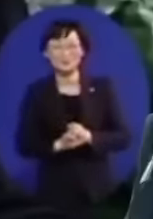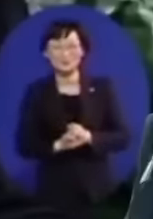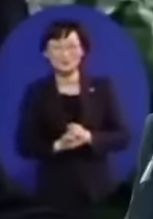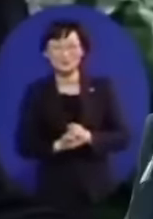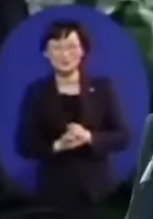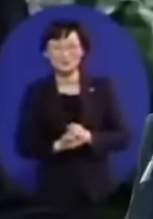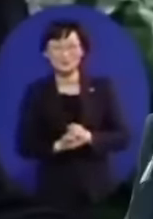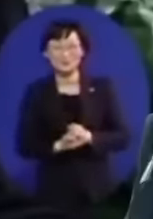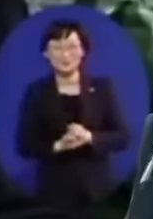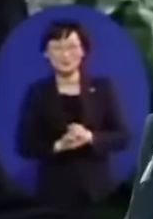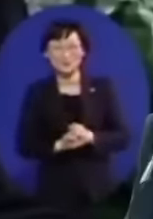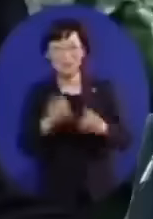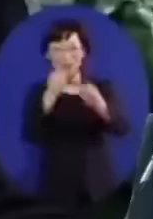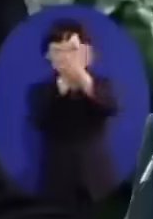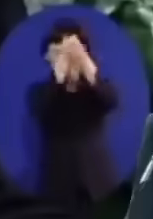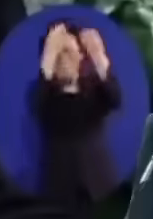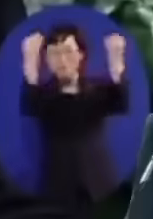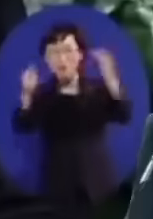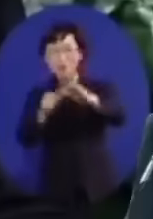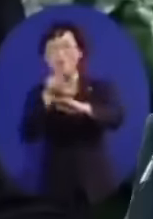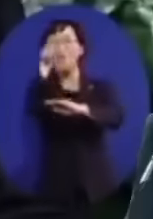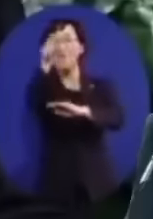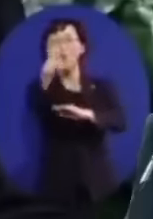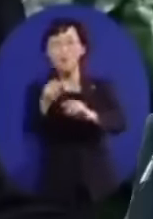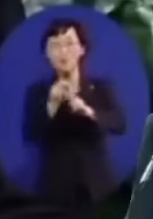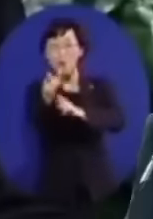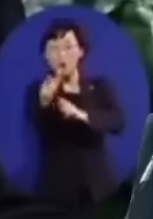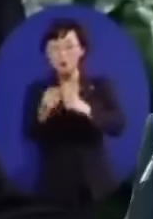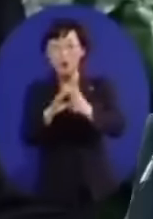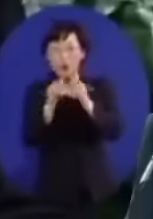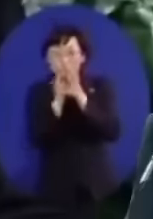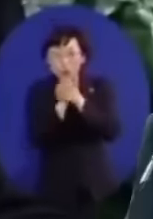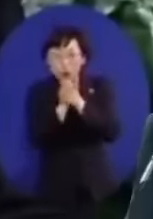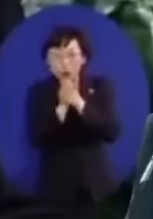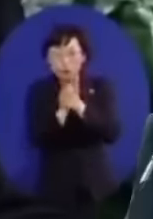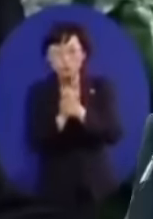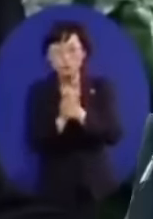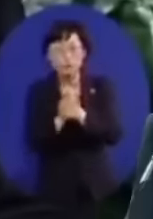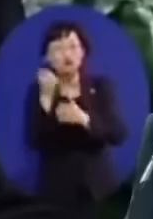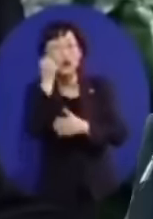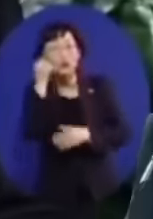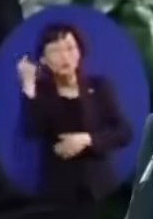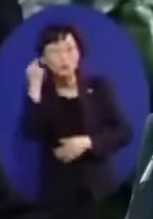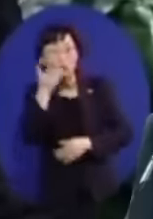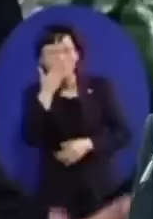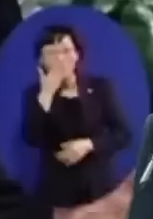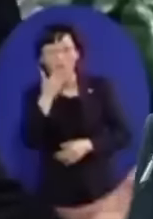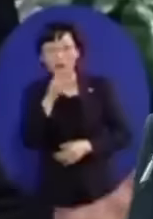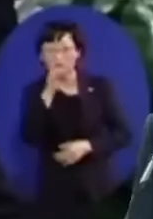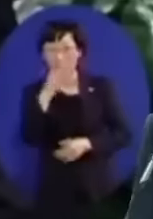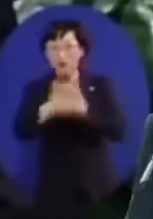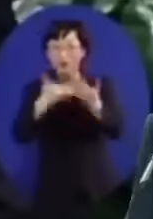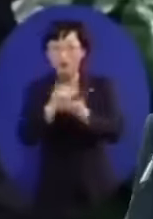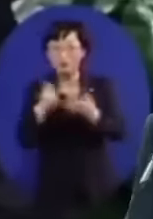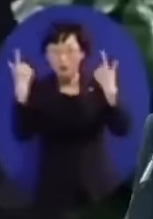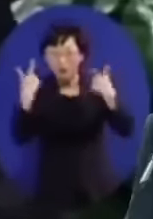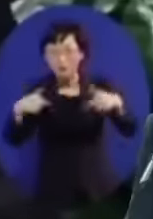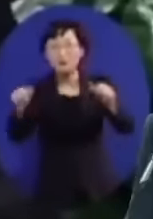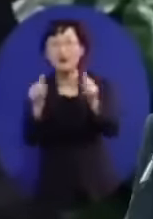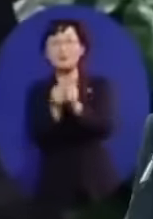은하표 별 제 건너편에 계시면 우리가 속삭이는 말을 누가 듣겠습니까? 하나님은 항상 우리와 같이